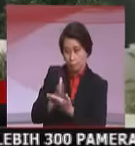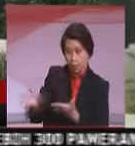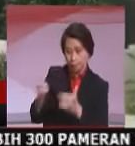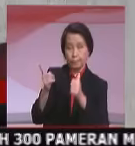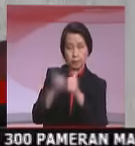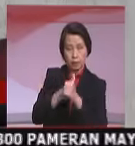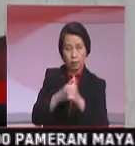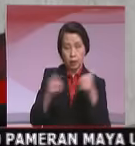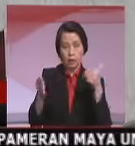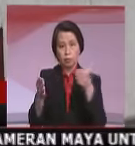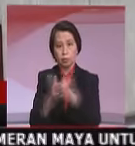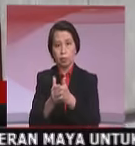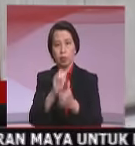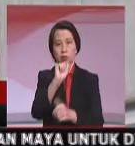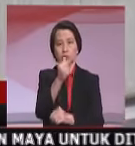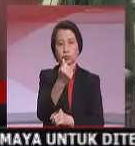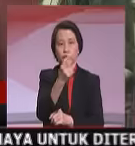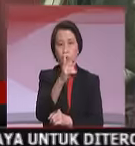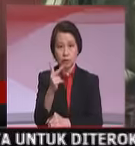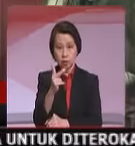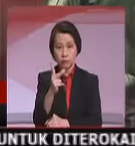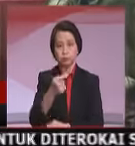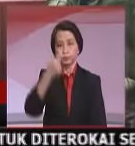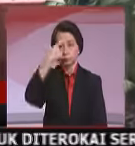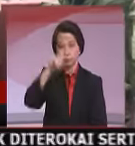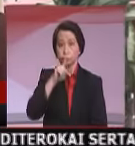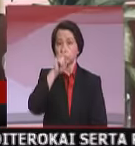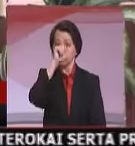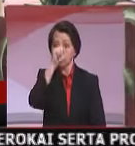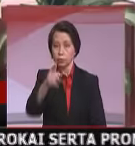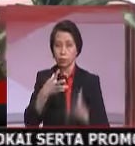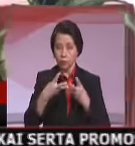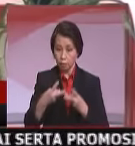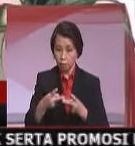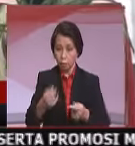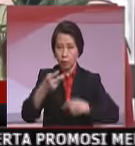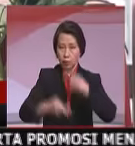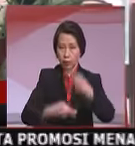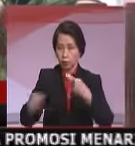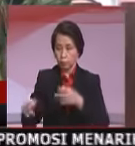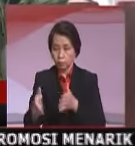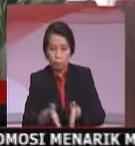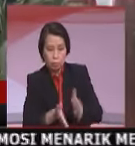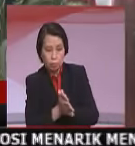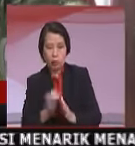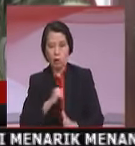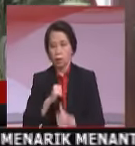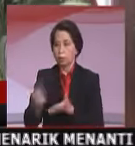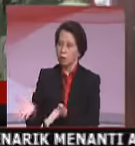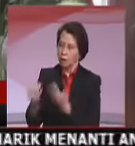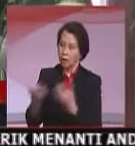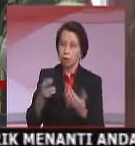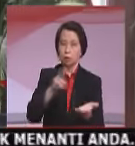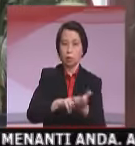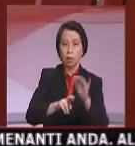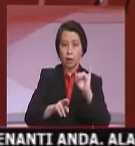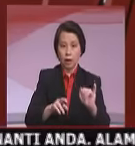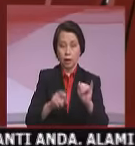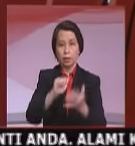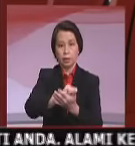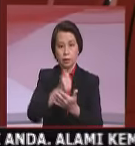pertama sehingga RM10,000. Bagi memastikan kelancaran proses permohonan, ahli digalak mendaftar